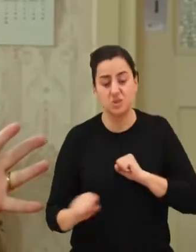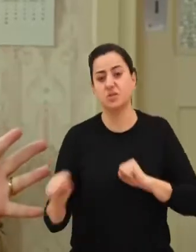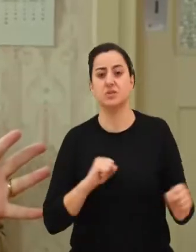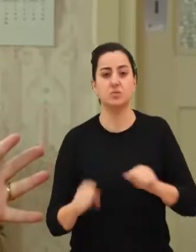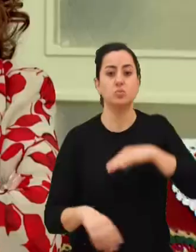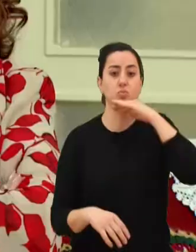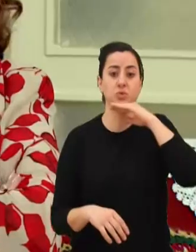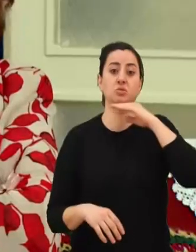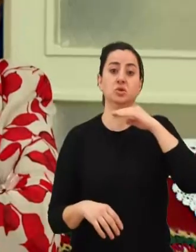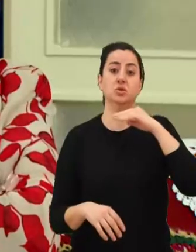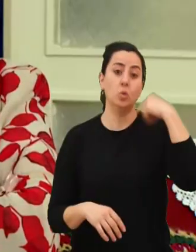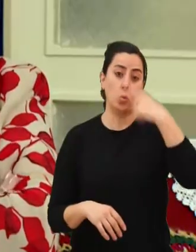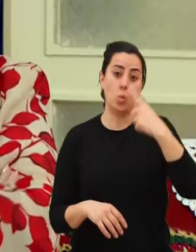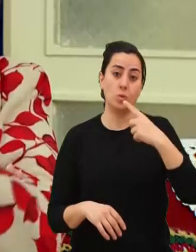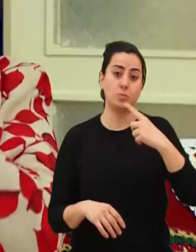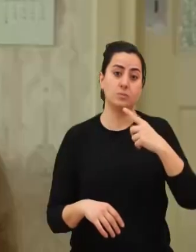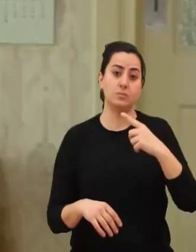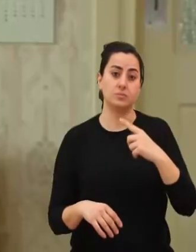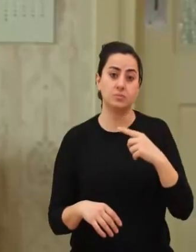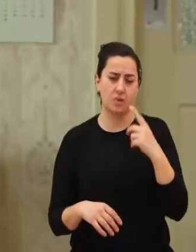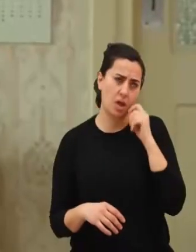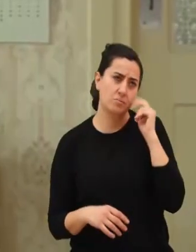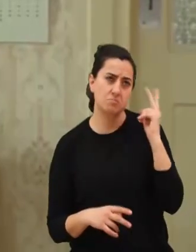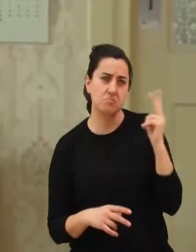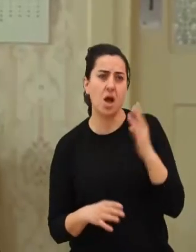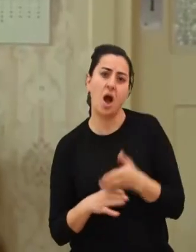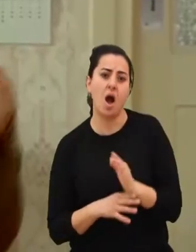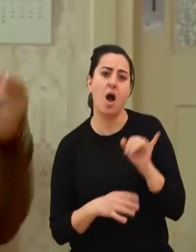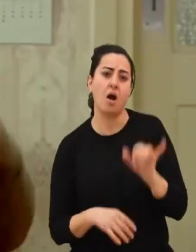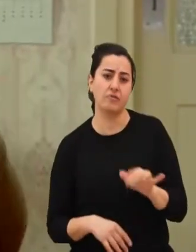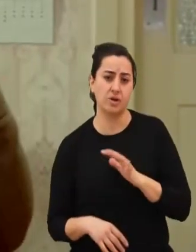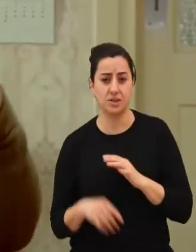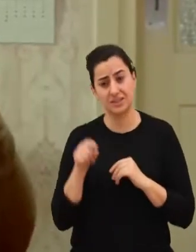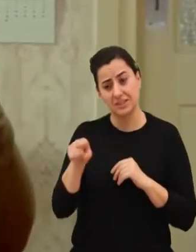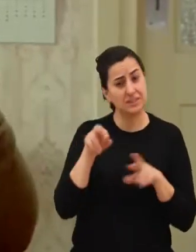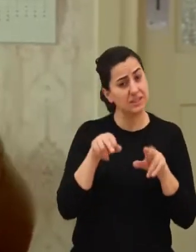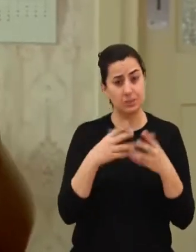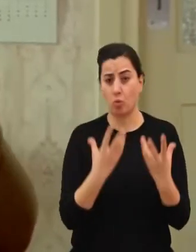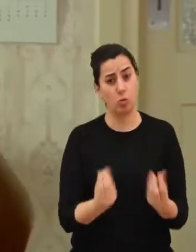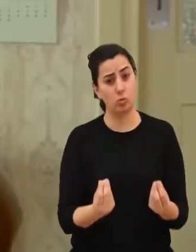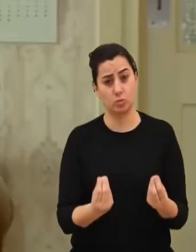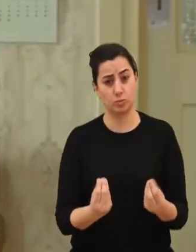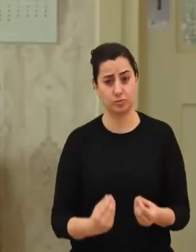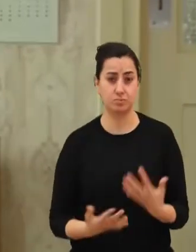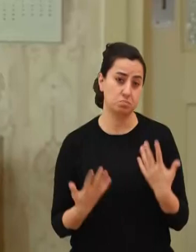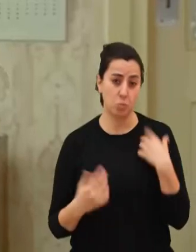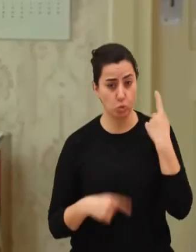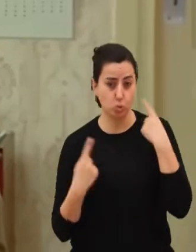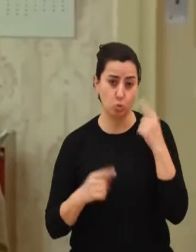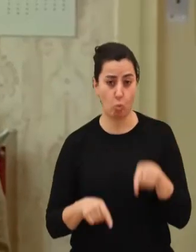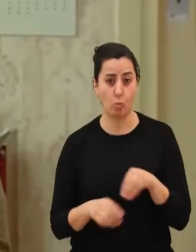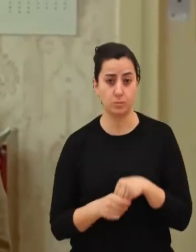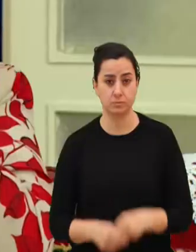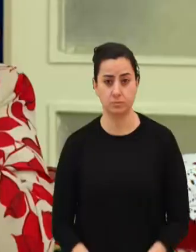Dayanamaz. Burası da gelmiş. Adamın tarafından düşününce de haklı tabii yani. Siz de öyle bir şey mi acaba diye şey